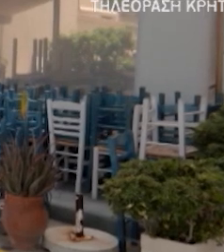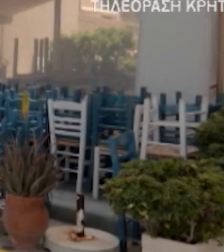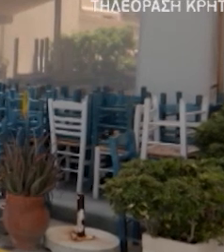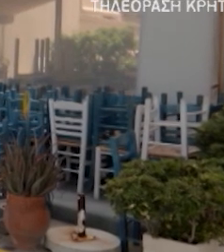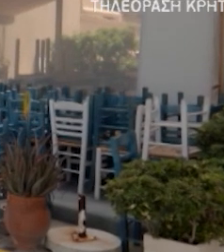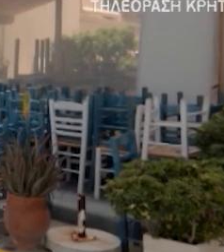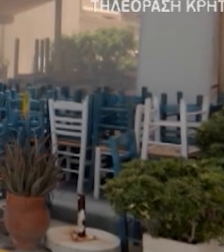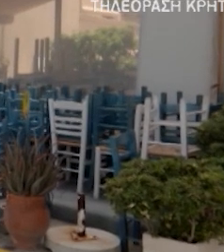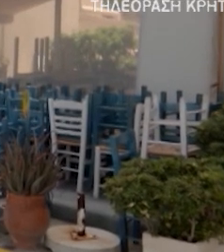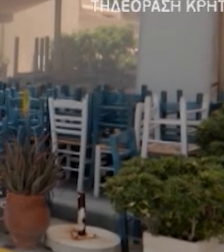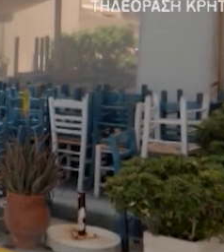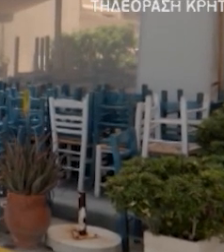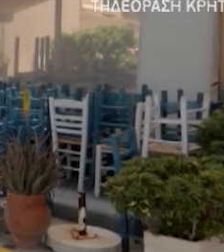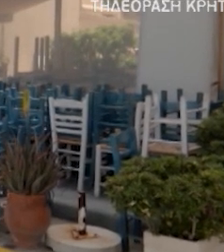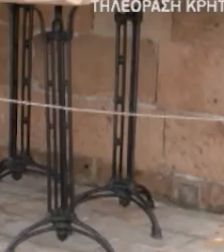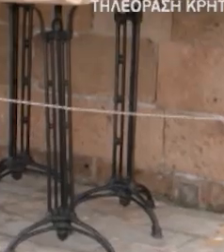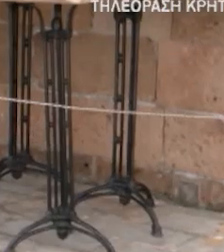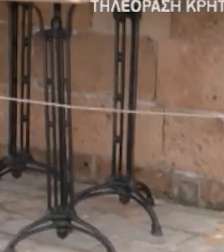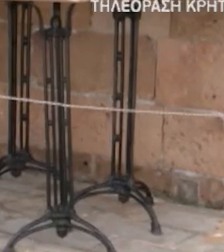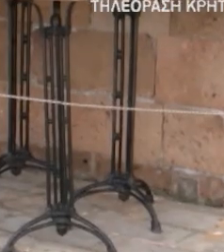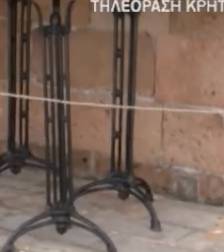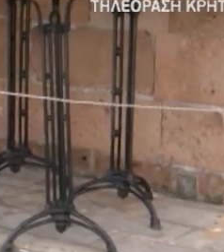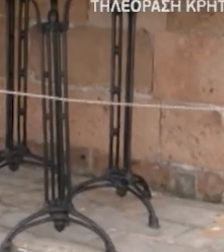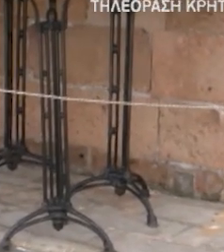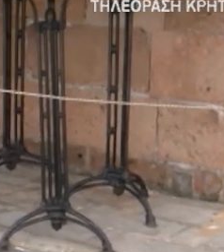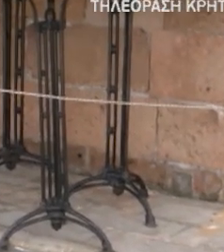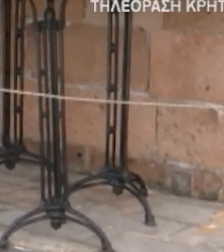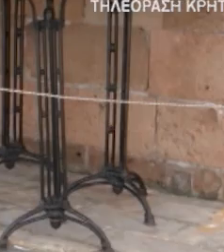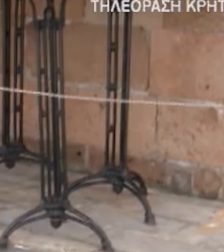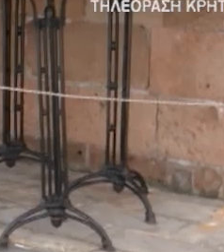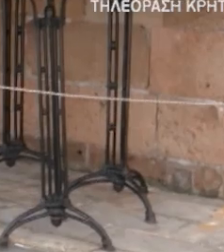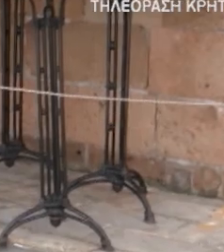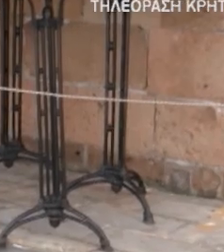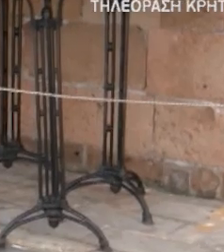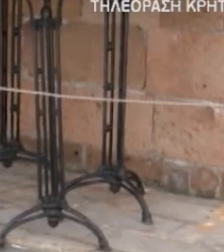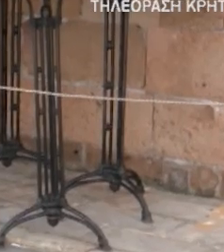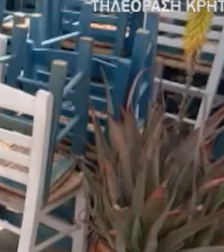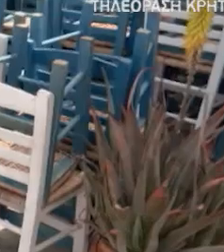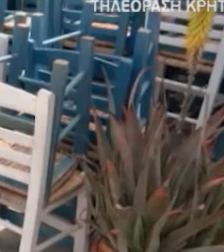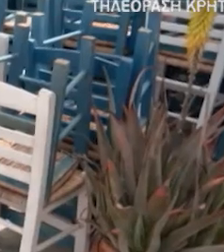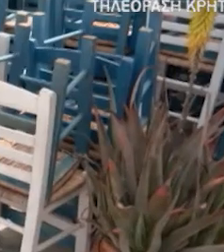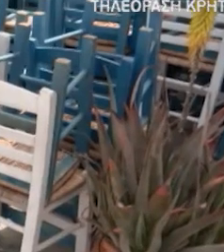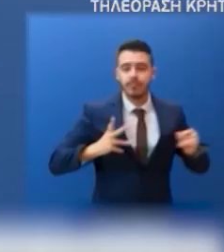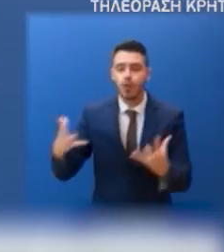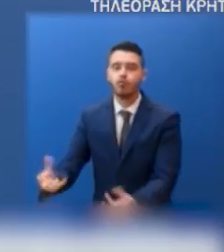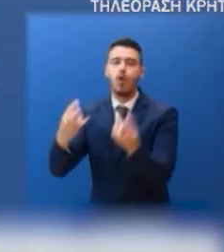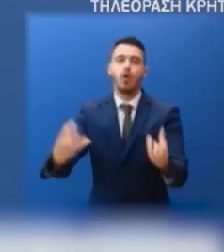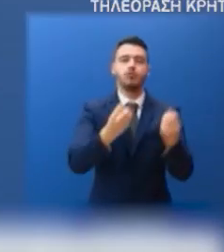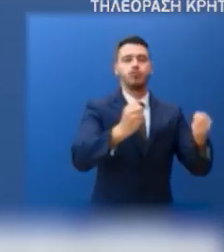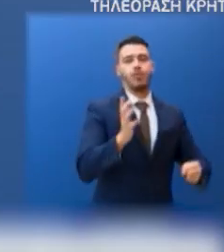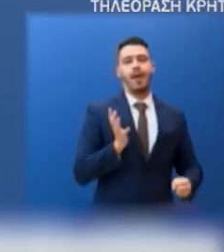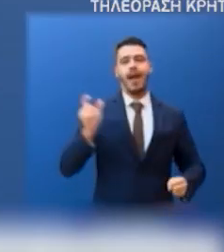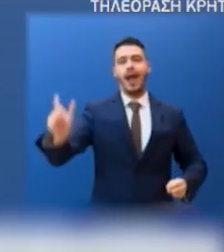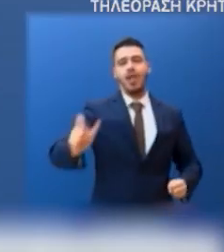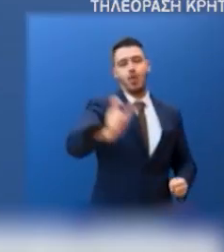τουλάχιστον μέχρι τις 7 Ιανουαρίου θα παραμείνουν κλειστά σχολεία και επιχειρήσεις εστίασης, σύμφωνα με τις ανακοινώσεις του κυβερνητικού εκπροσώπου Στέλιου Πέτσα. Με